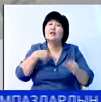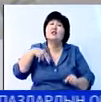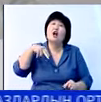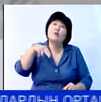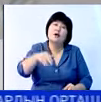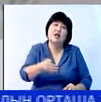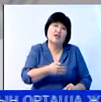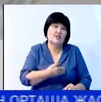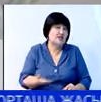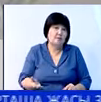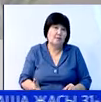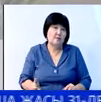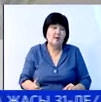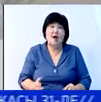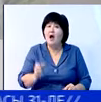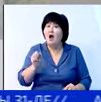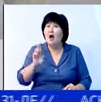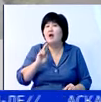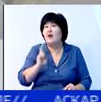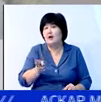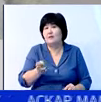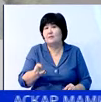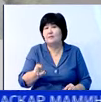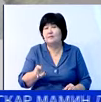десем, аяғым